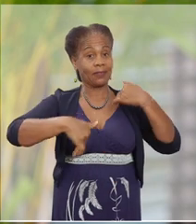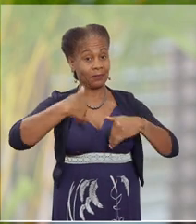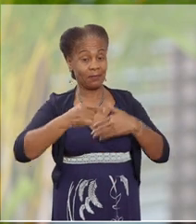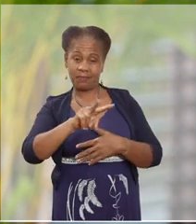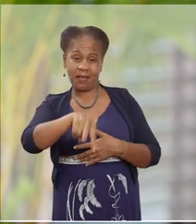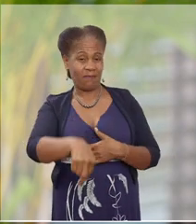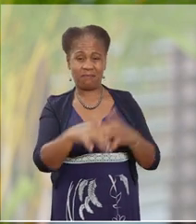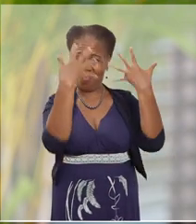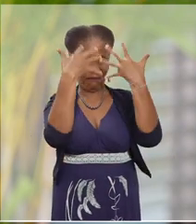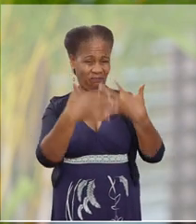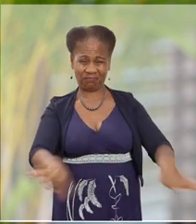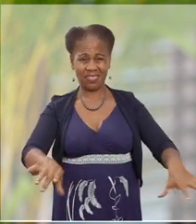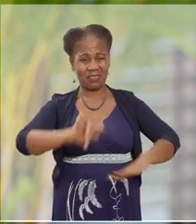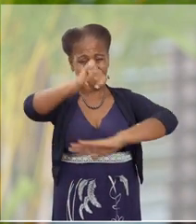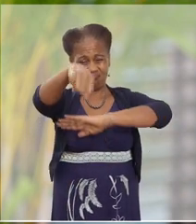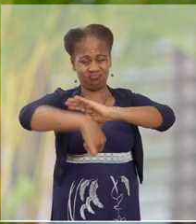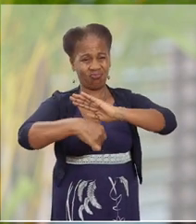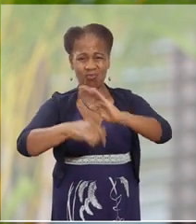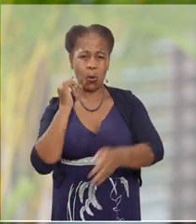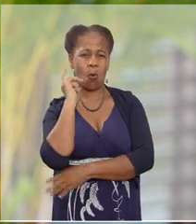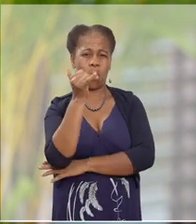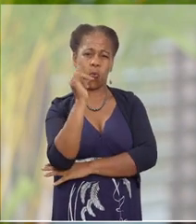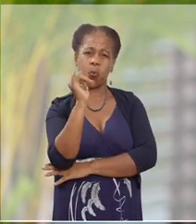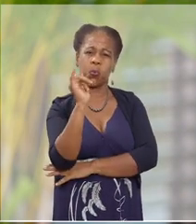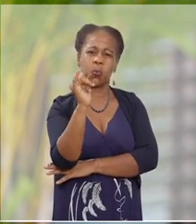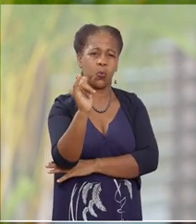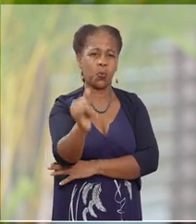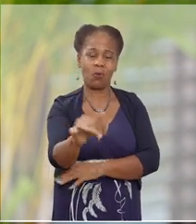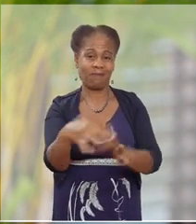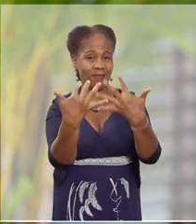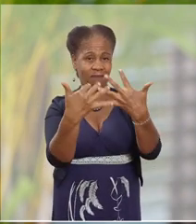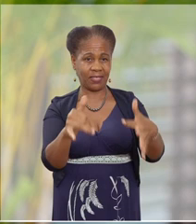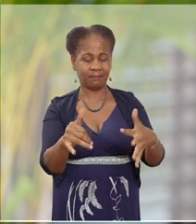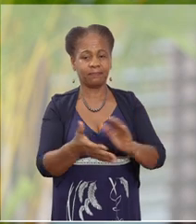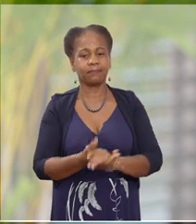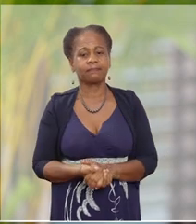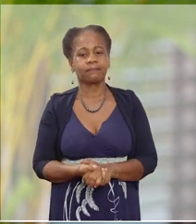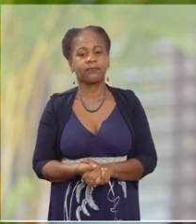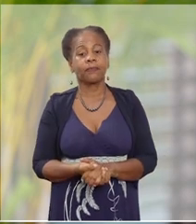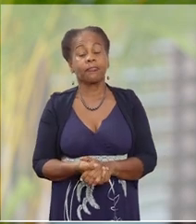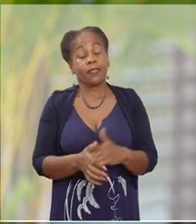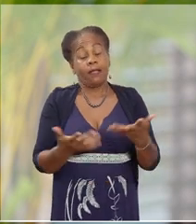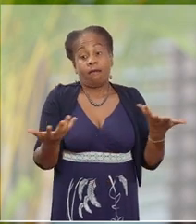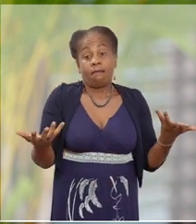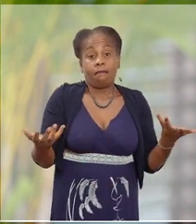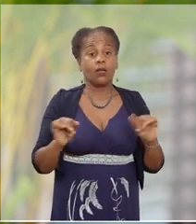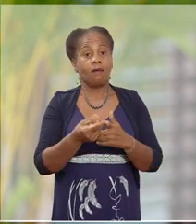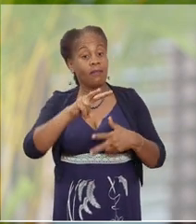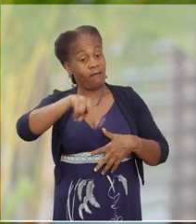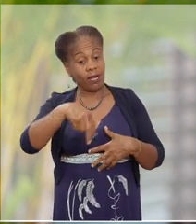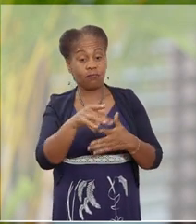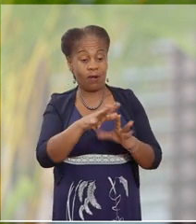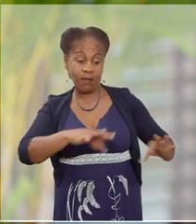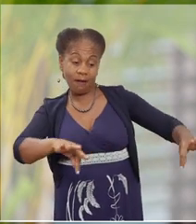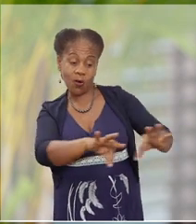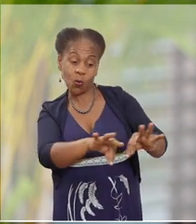ne subissent plus la double peine du retard dans l'attribution de leur prestations grâce au